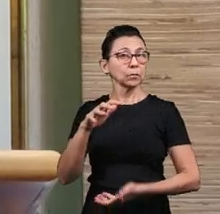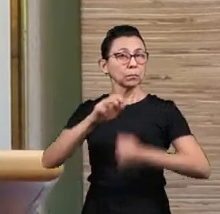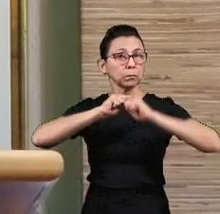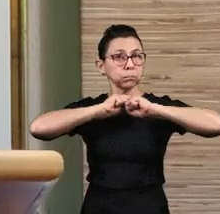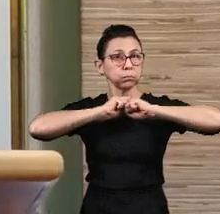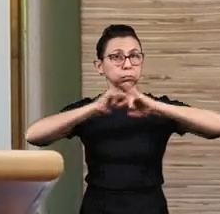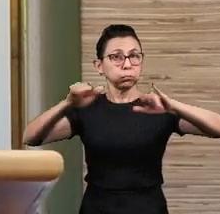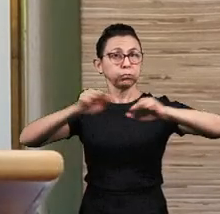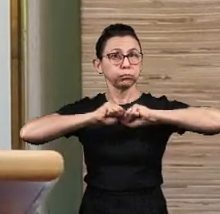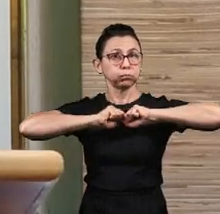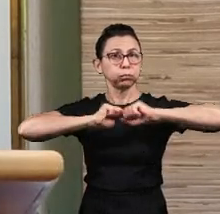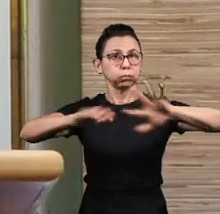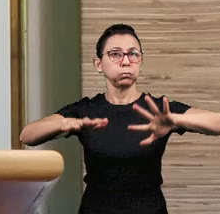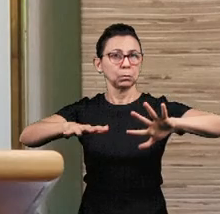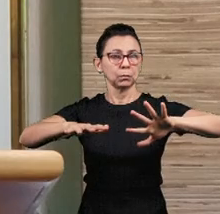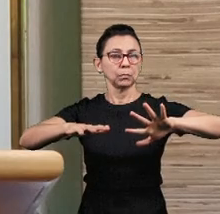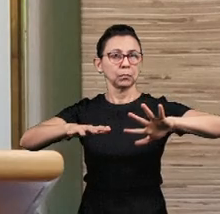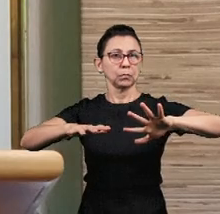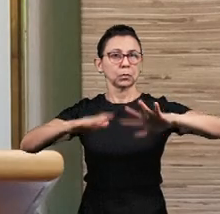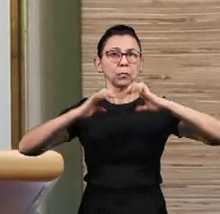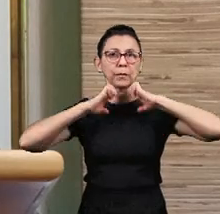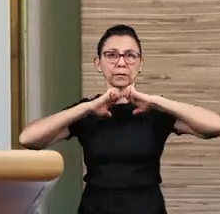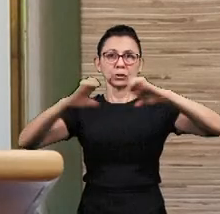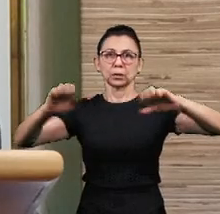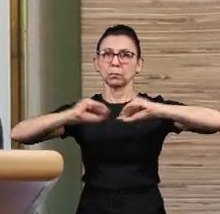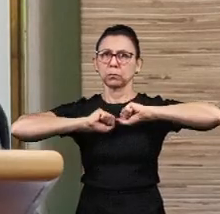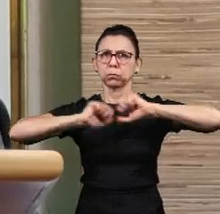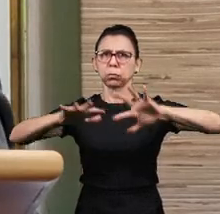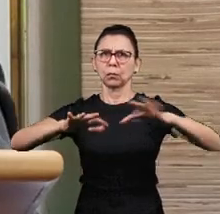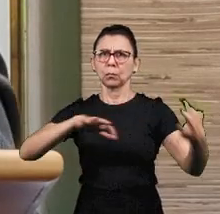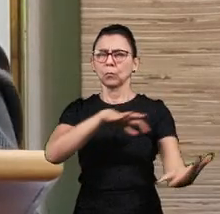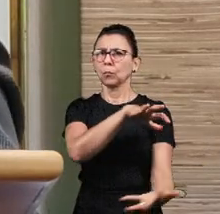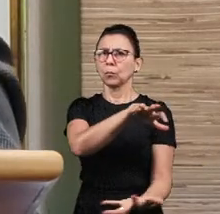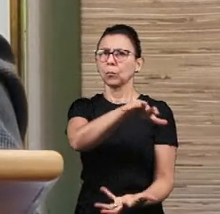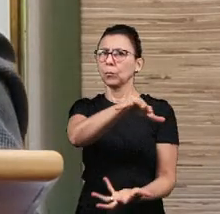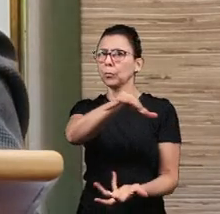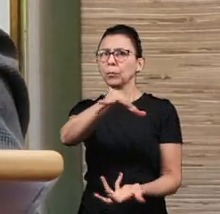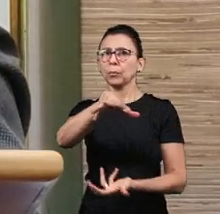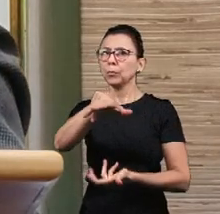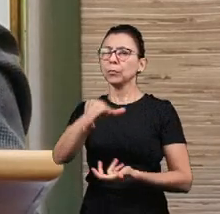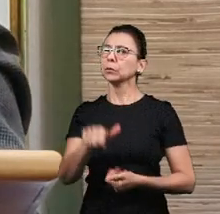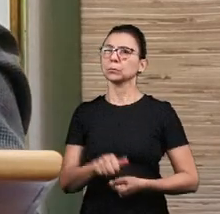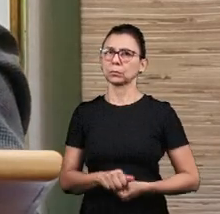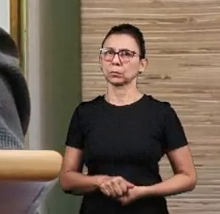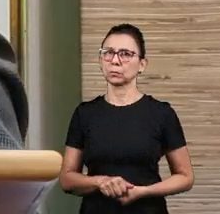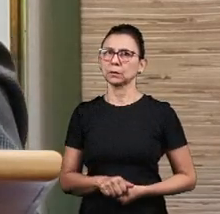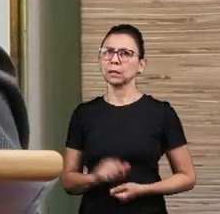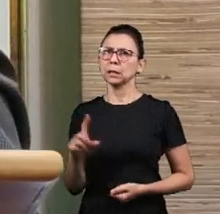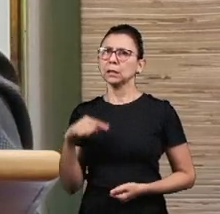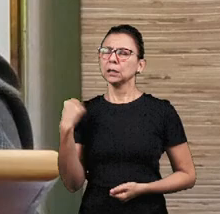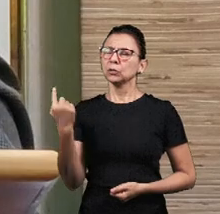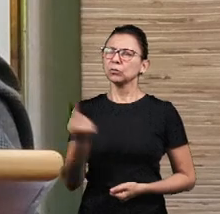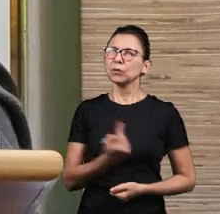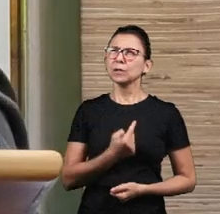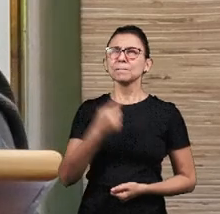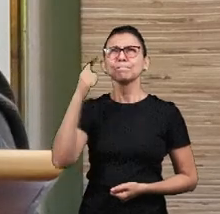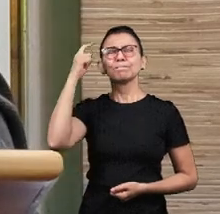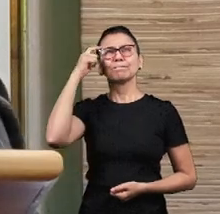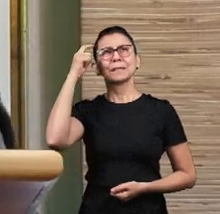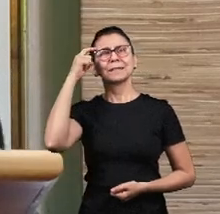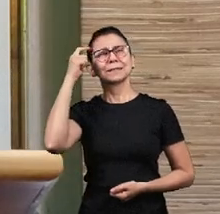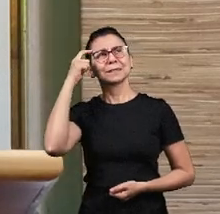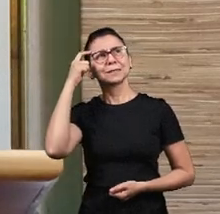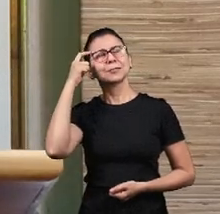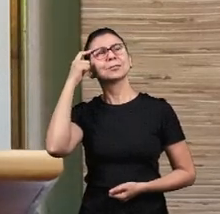du salut de l'Évangile. Et nous utilisons cela. Et chaque jour, ce qui nous touche beaucoup, c'est